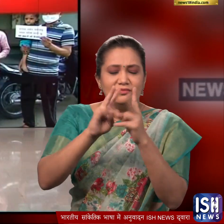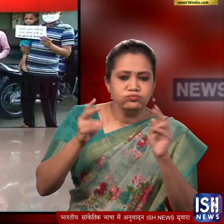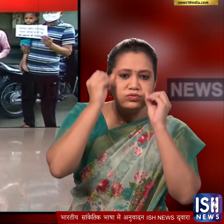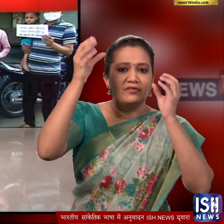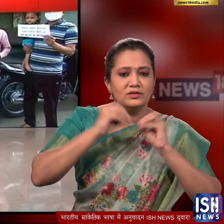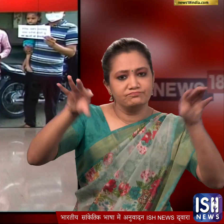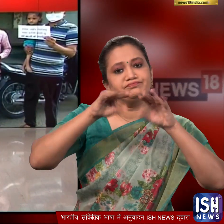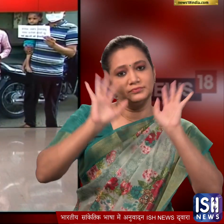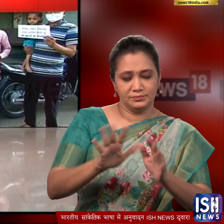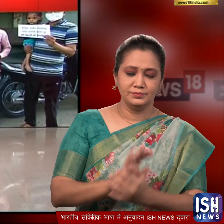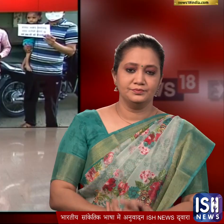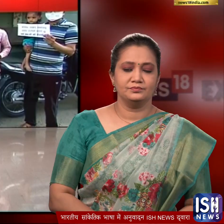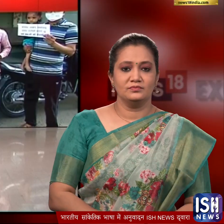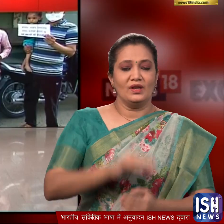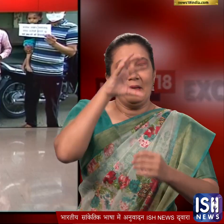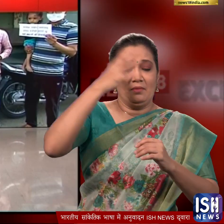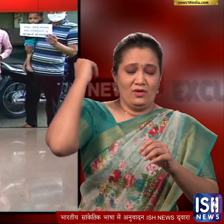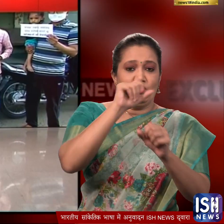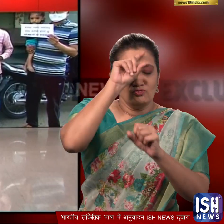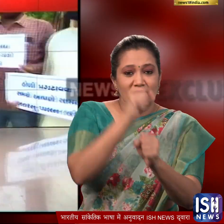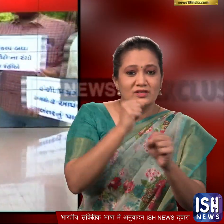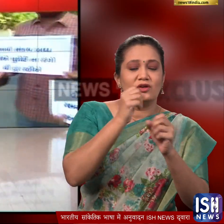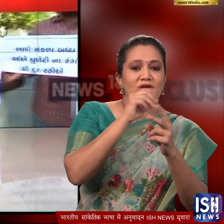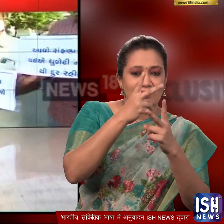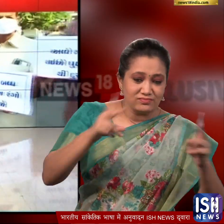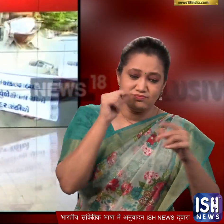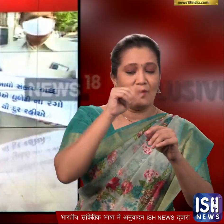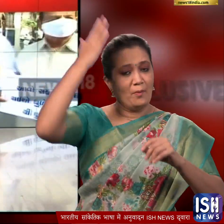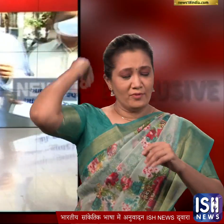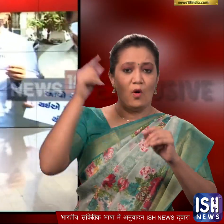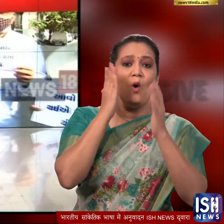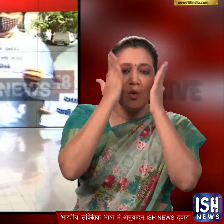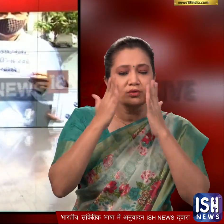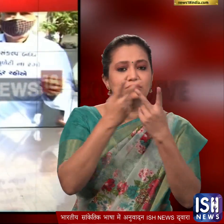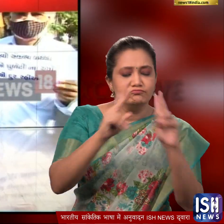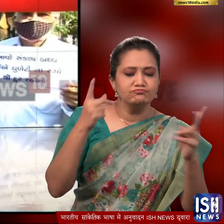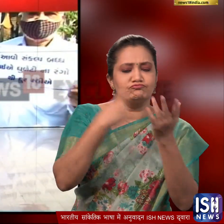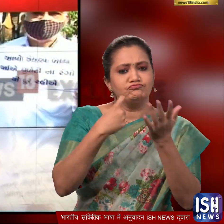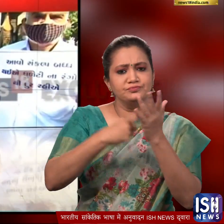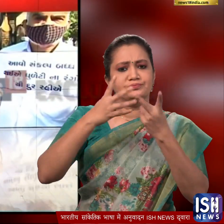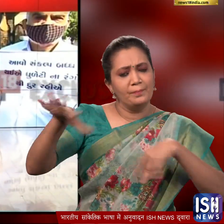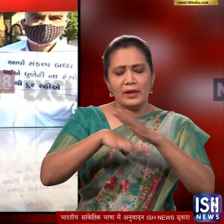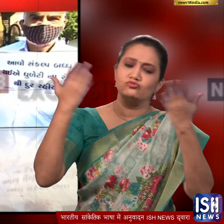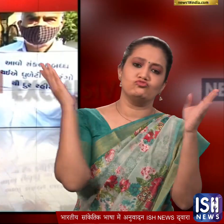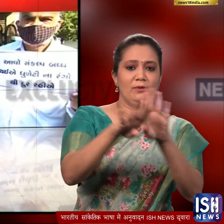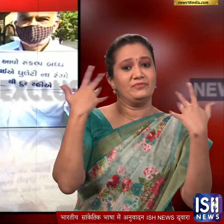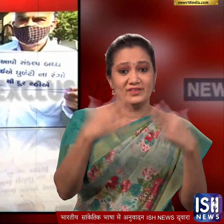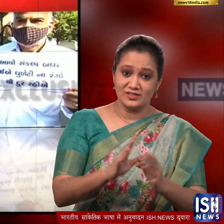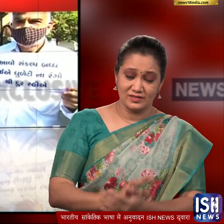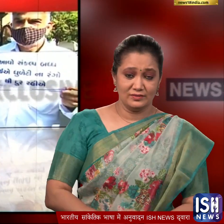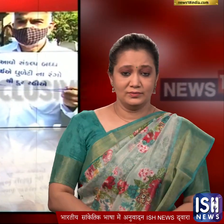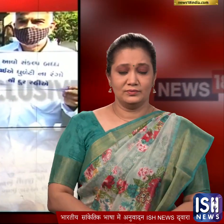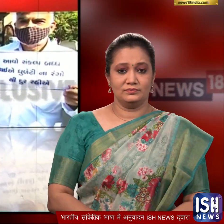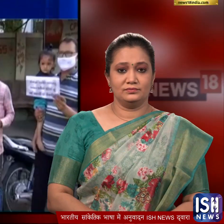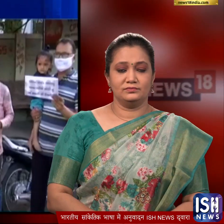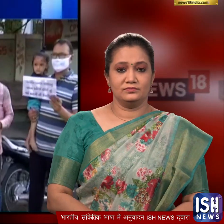लोगों को जागरूक करने के लिए एक अभियान चलाया। राज्य सरकार पहले ही कोरोना के खतरे को देखते हुए होली खेलने के लिए सभी तरह के आयोजनों पर रोक लगा चुकी